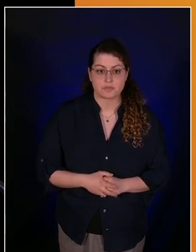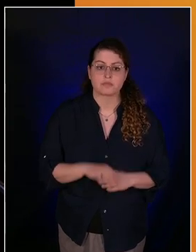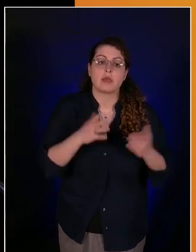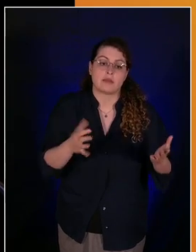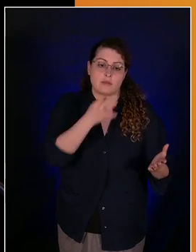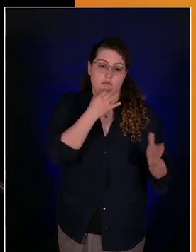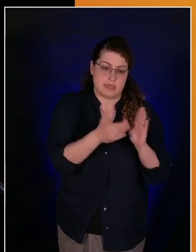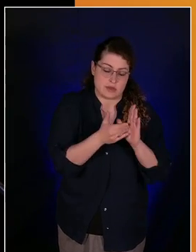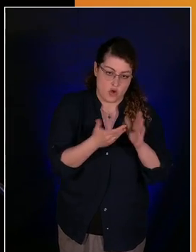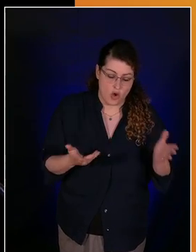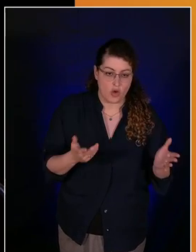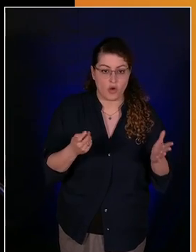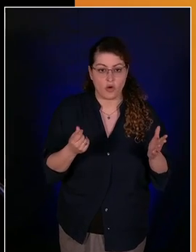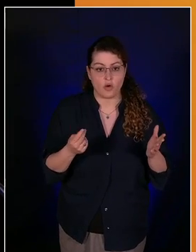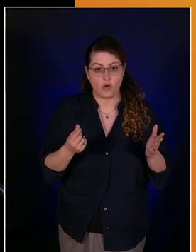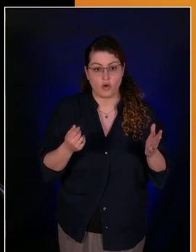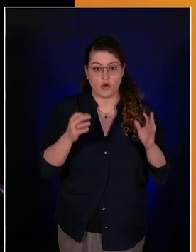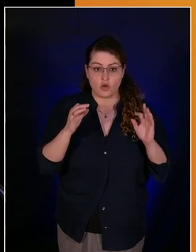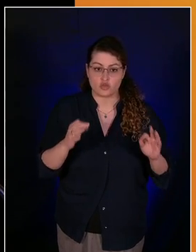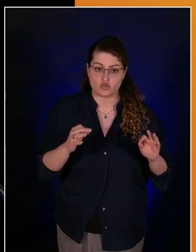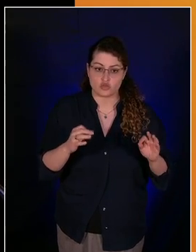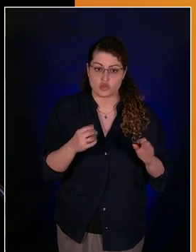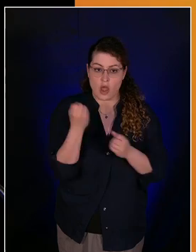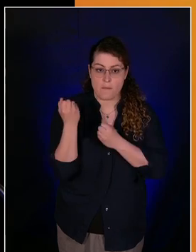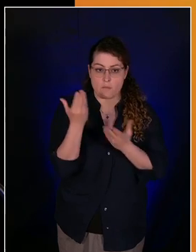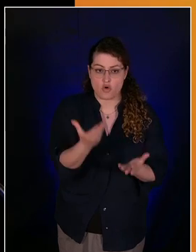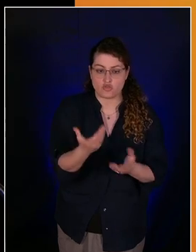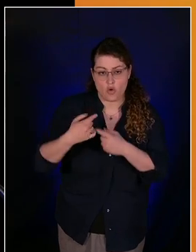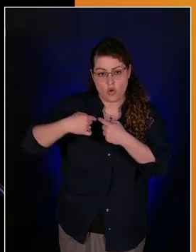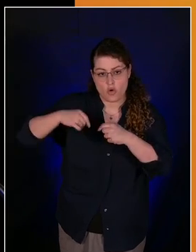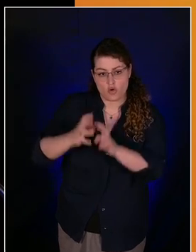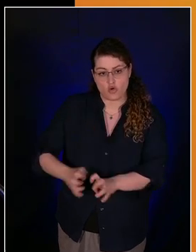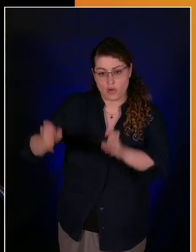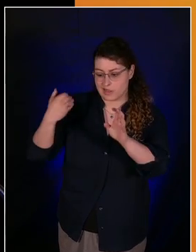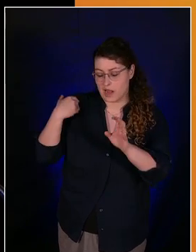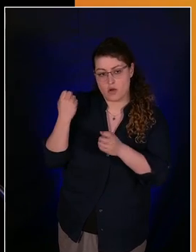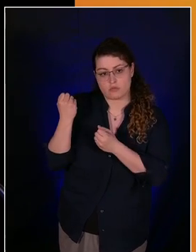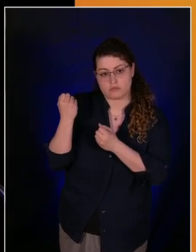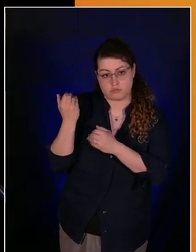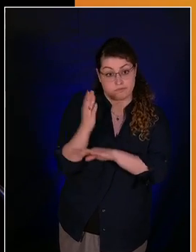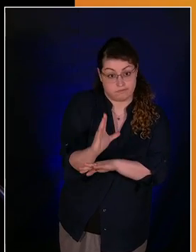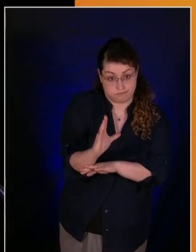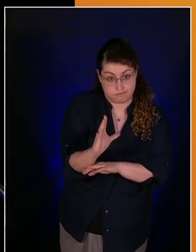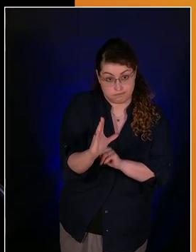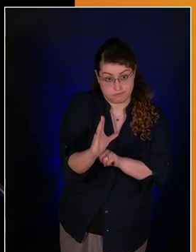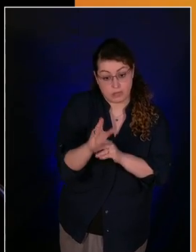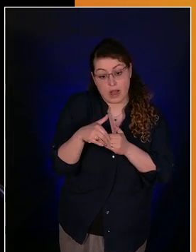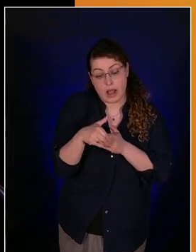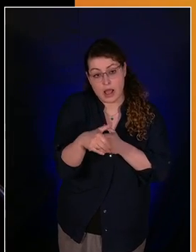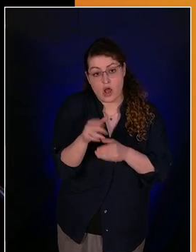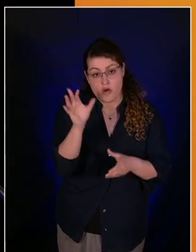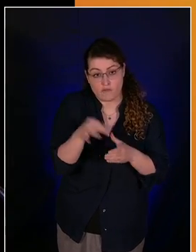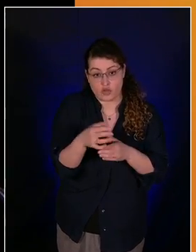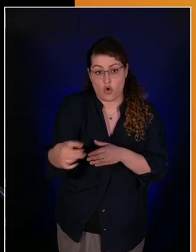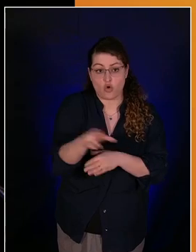profite pour vous dire aussi que la motion du Congrès qu' on évoquait tout à l'heure qui je sera voté au